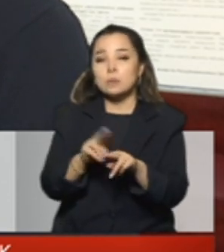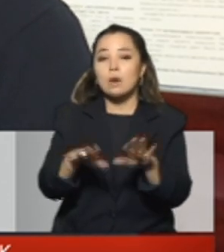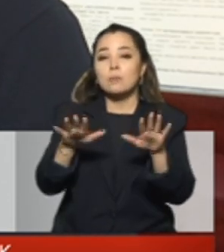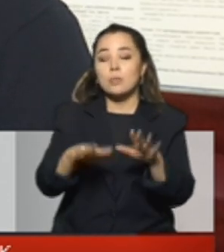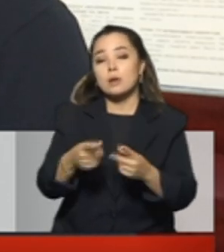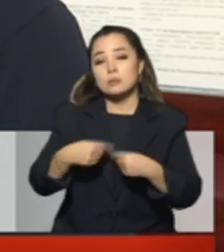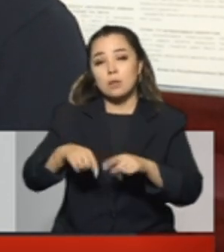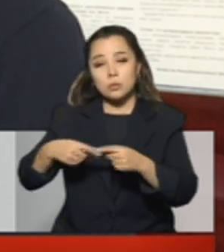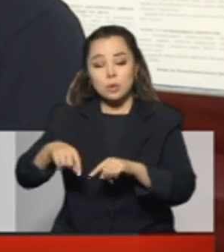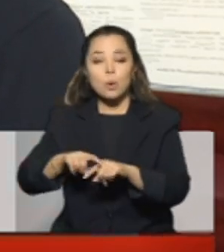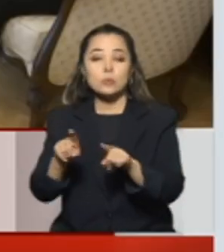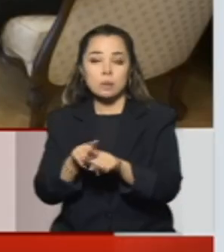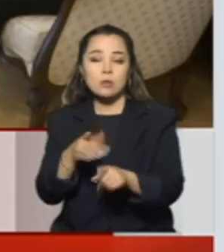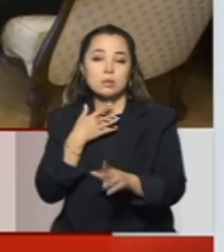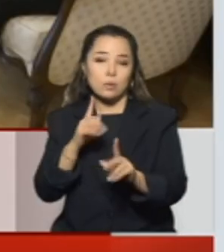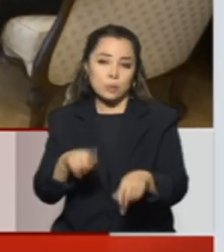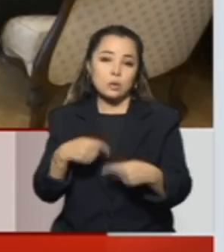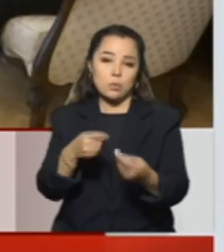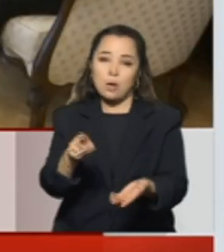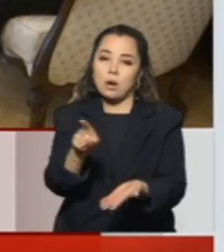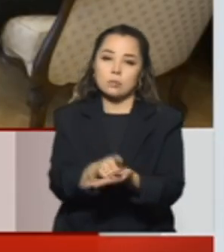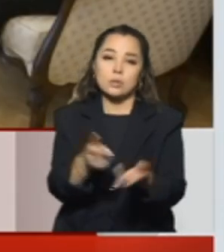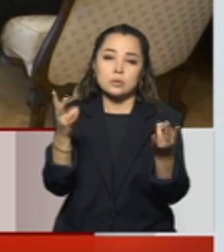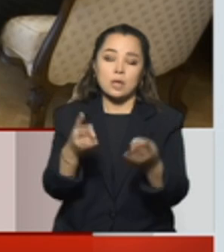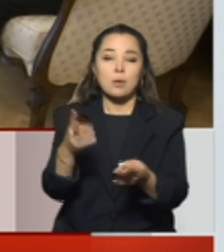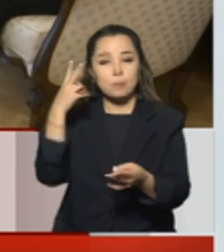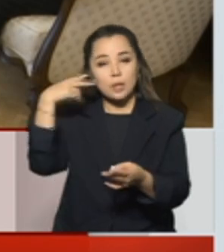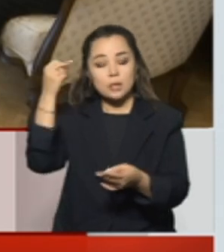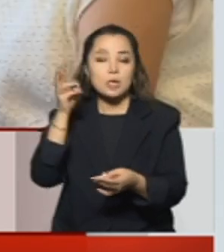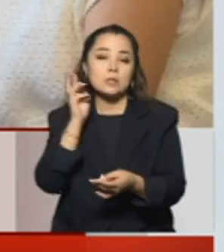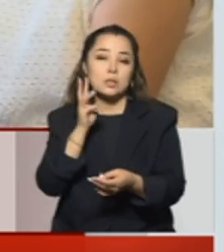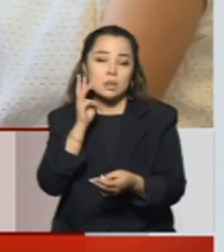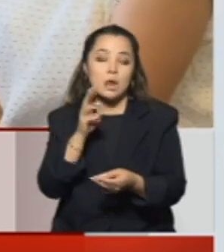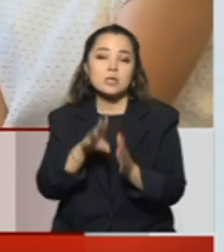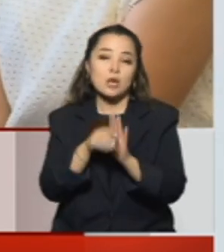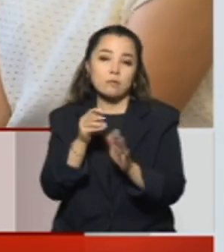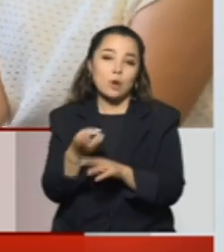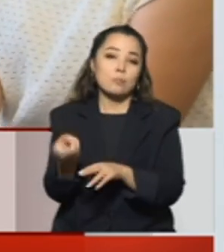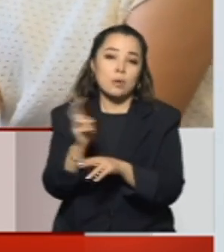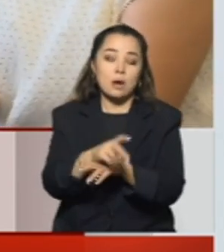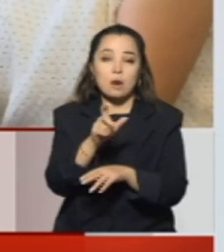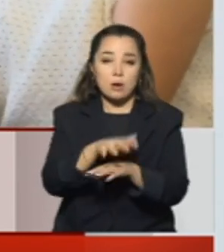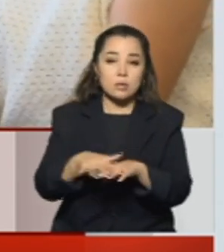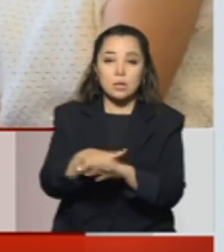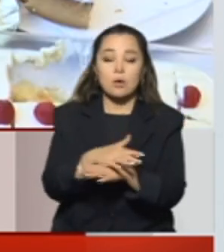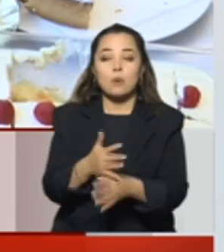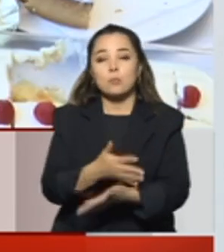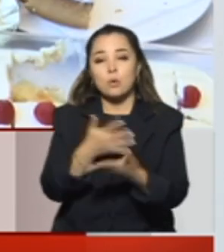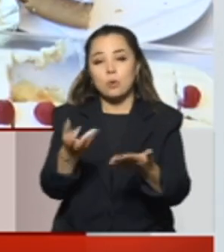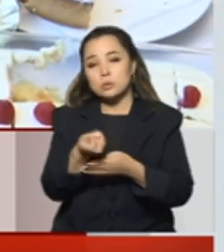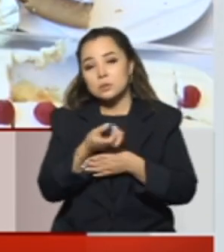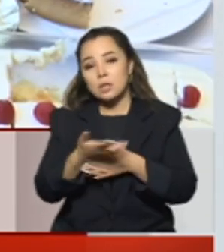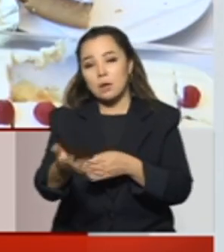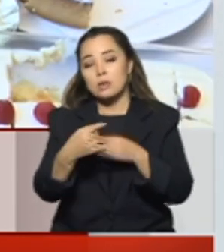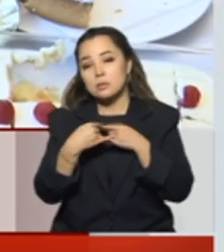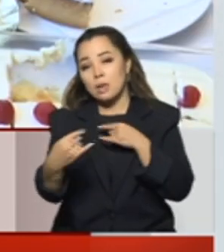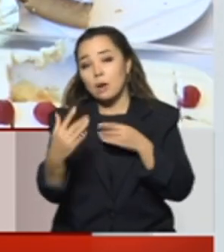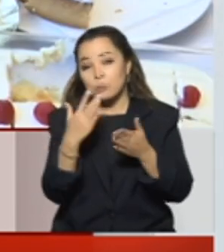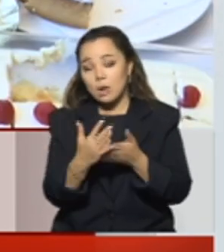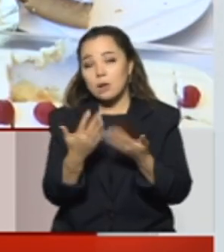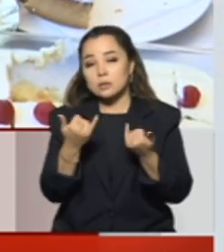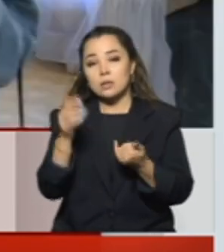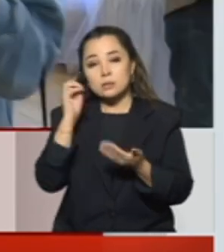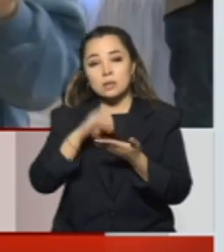ордаларына келіп өз дауысын беруі абзал. Бельгиядағы елшілік референдумға келген қандастарымызға арнап мол дастархан жайған, елді